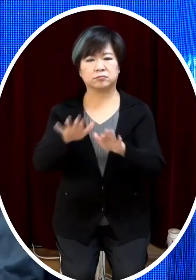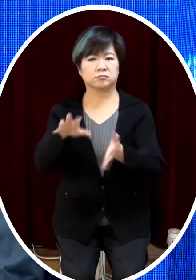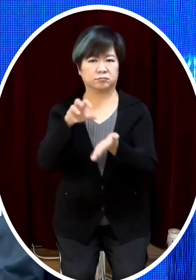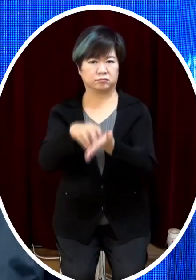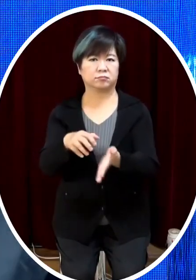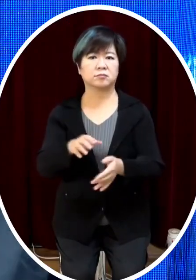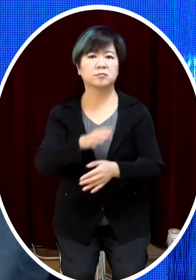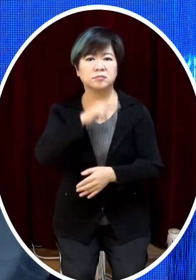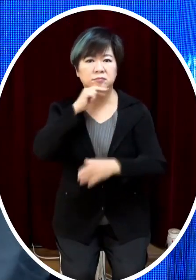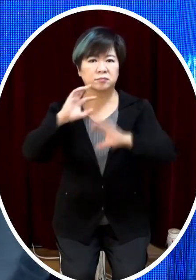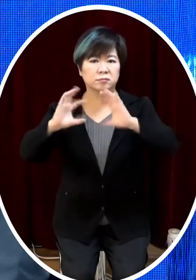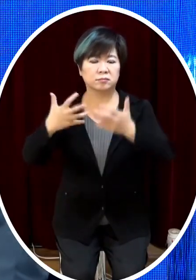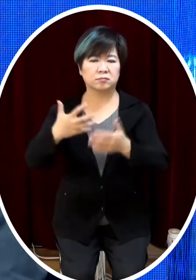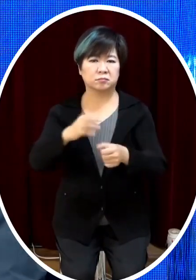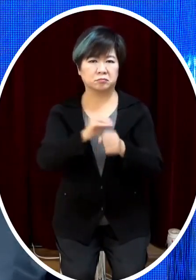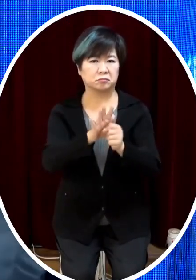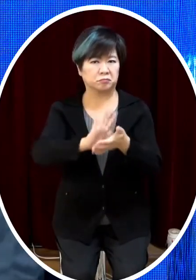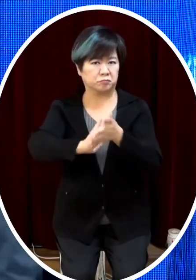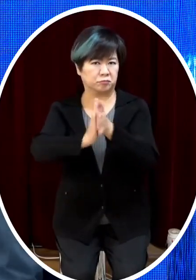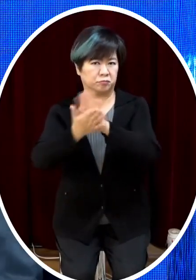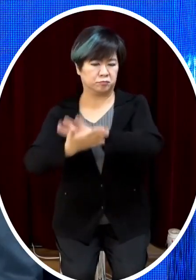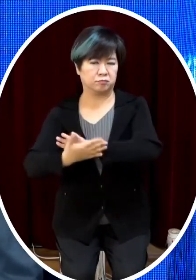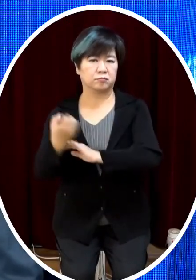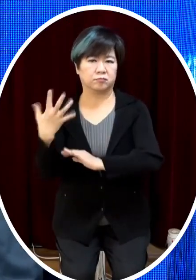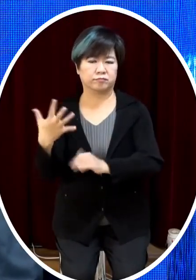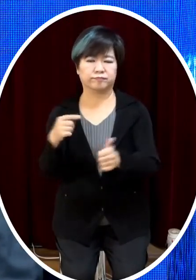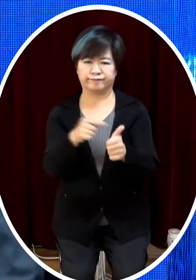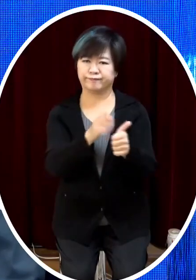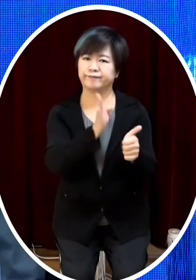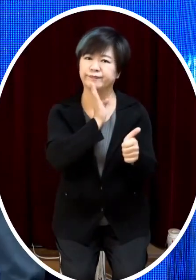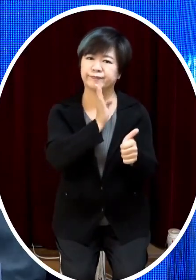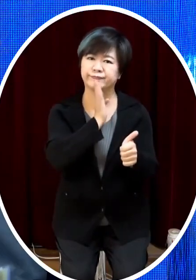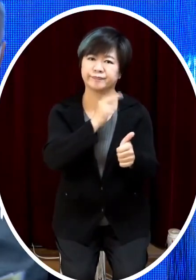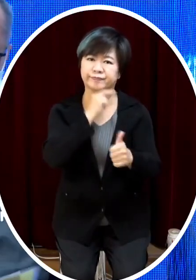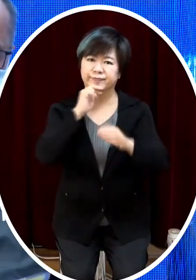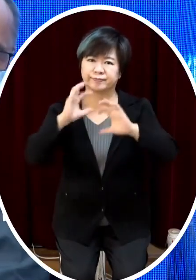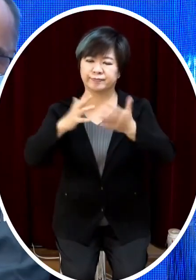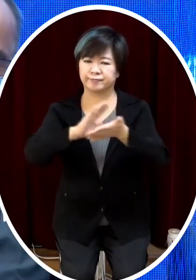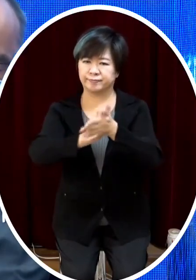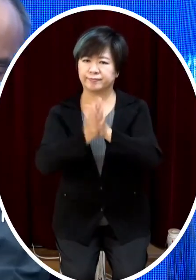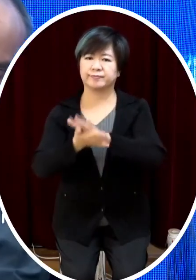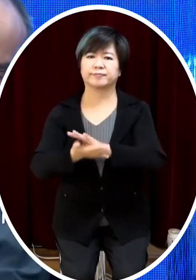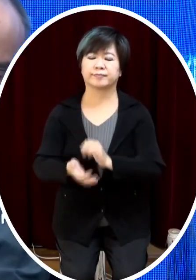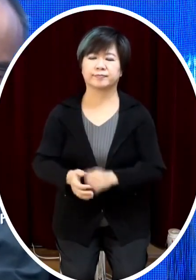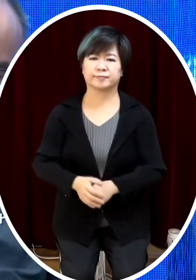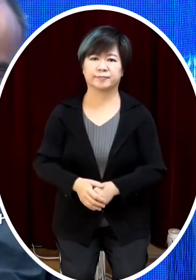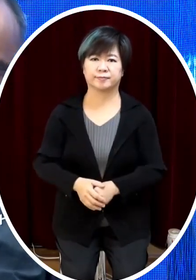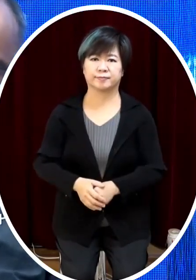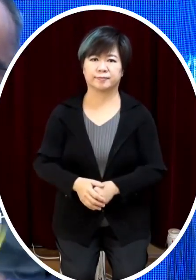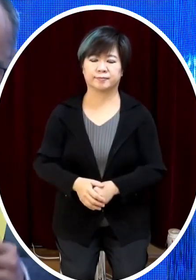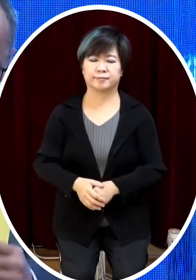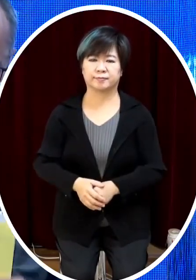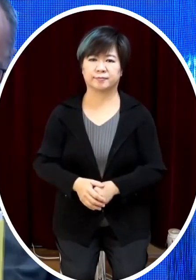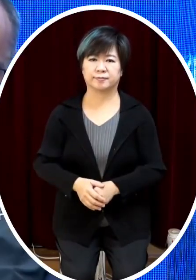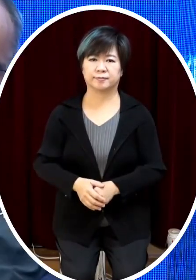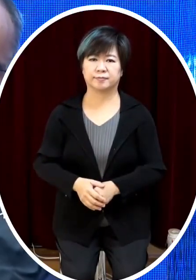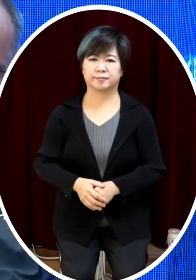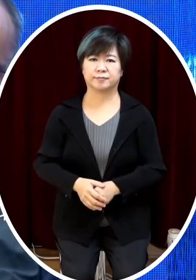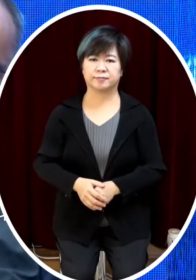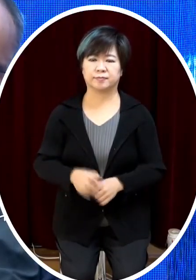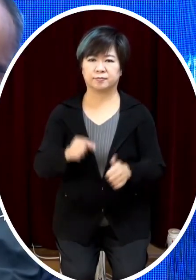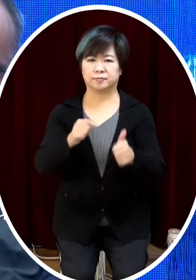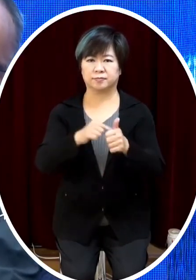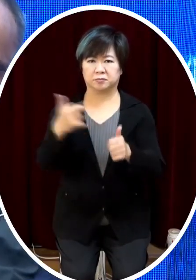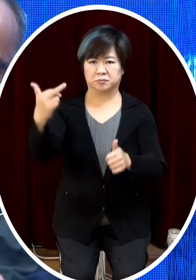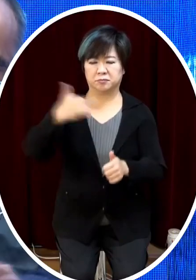实是英国变种病毒，啊，是英国变种的病毒，所以哈，这个第一个案例哈也到了